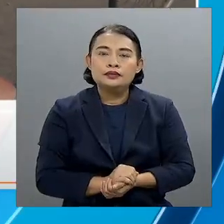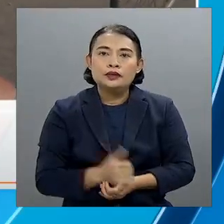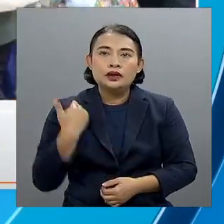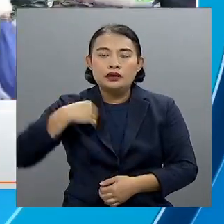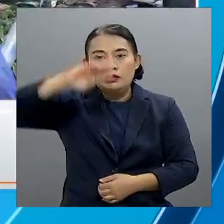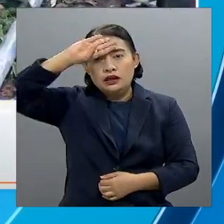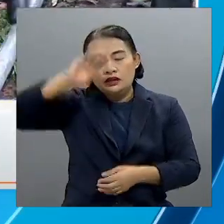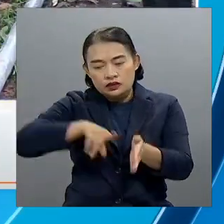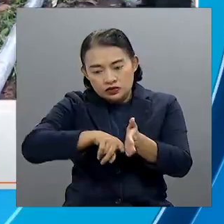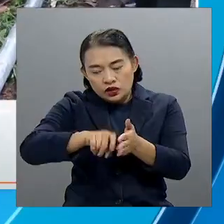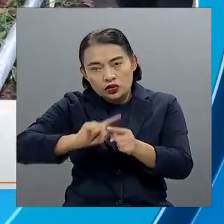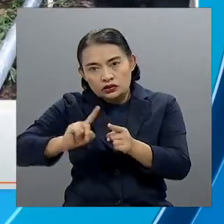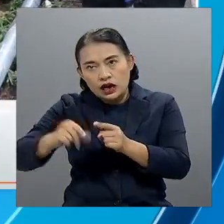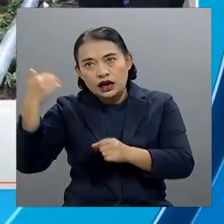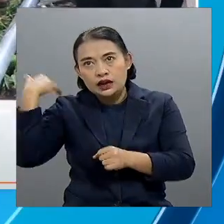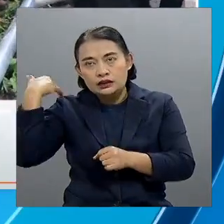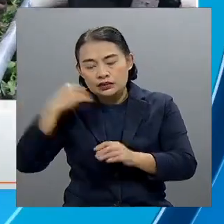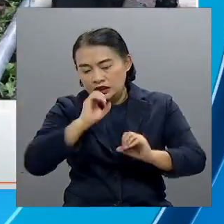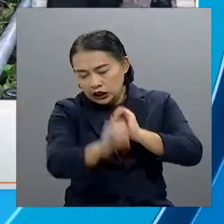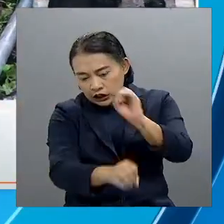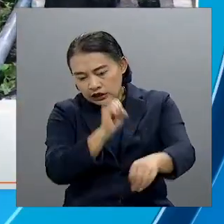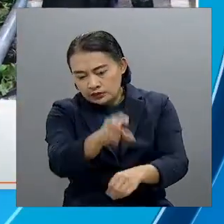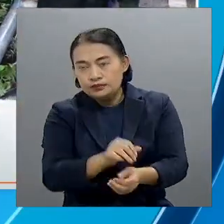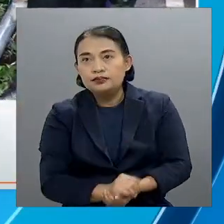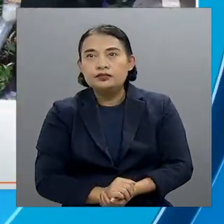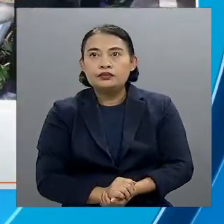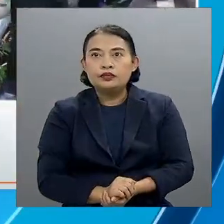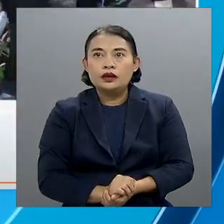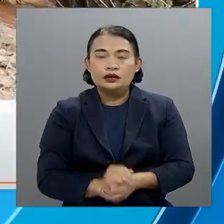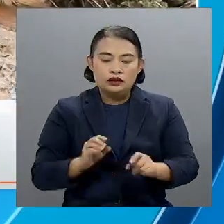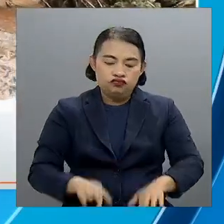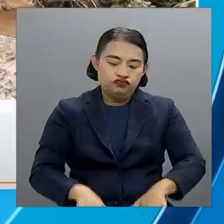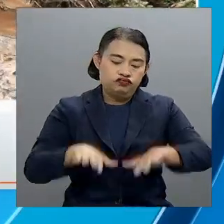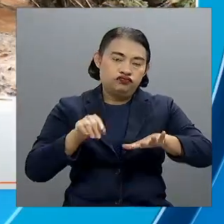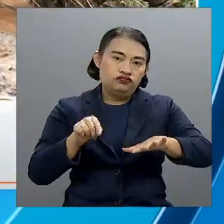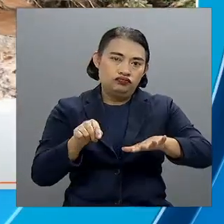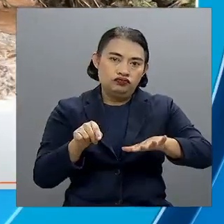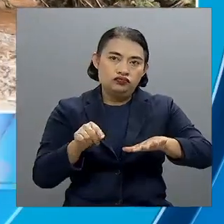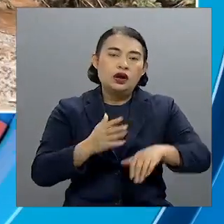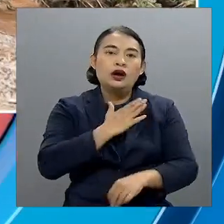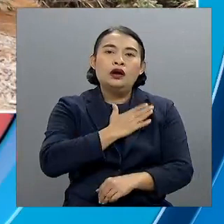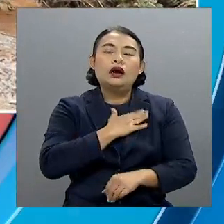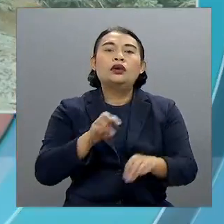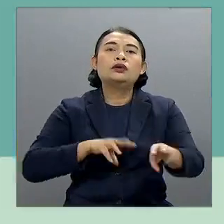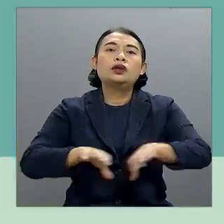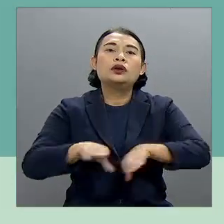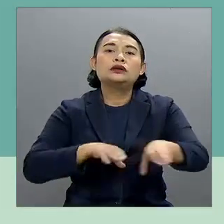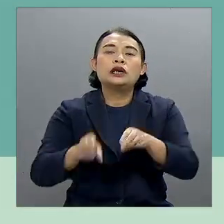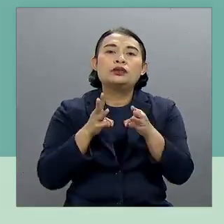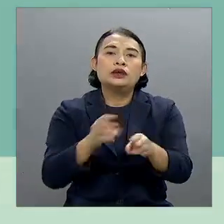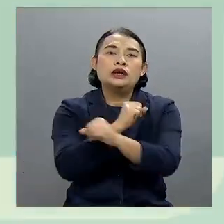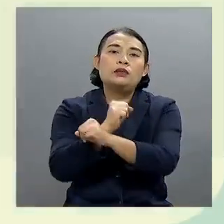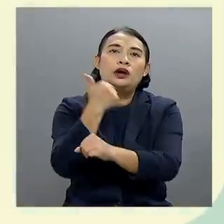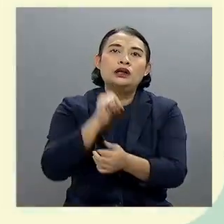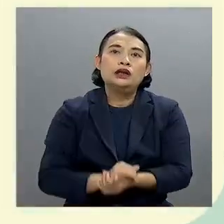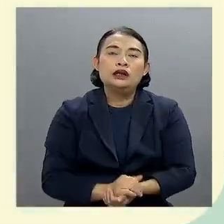นคือถ้าว่าภาวะน้ำท่วมเนี่ยเราก็ควรจะต้องมีการจัดการเรื่องพวกนี้ให้ดีนะคะก็คือว่าอย่างสมมติว่าเป็นเรื่องของขยะนะคะขย